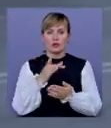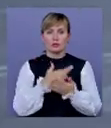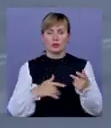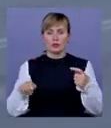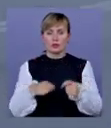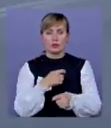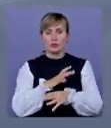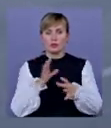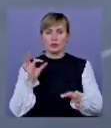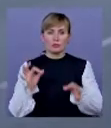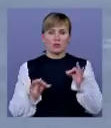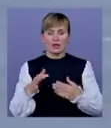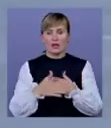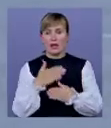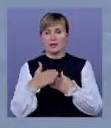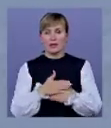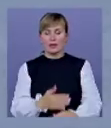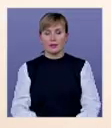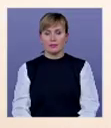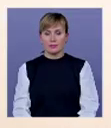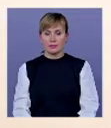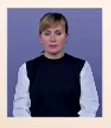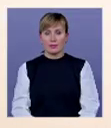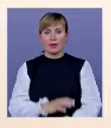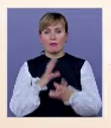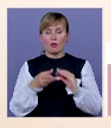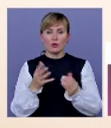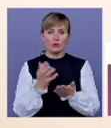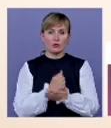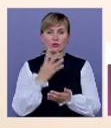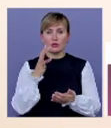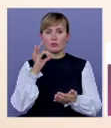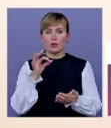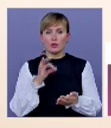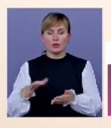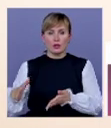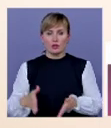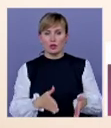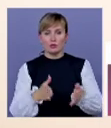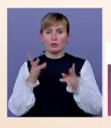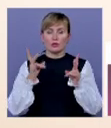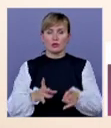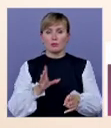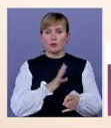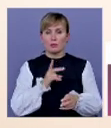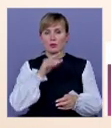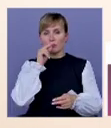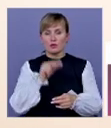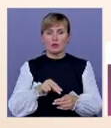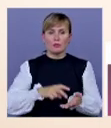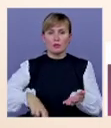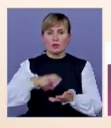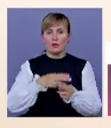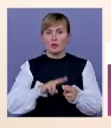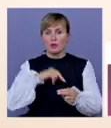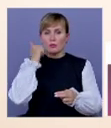не понес справедливого наказания. В общей сложности 4% дорожно-транспортных происшествий происходят по вине пешеходов. В